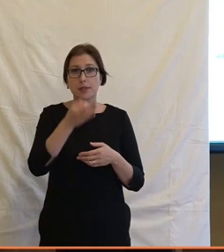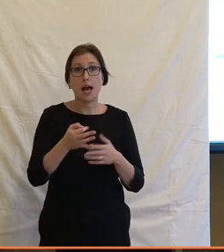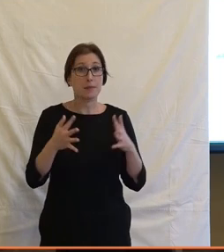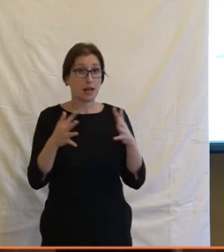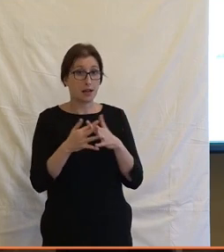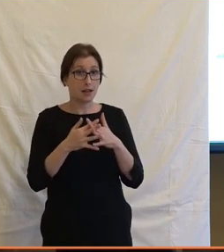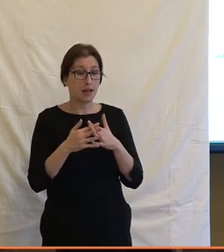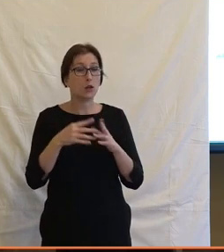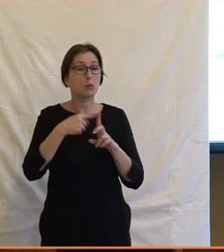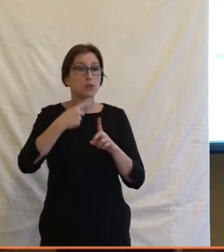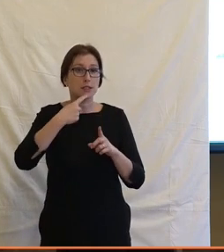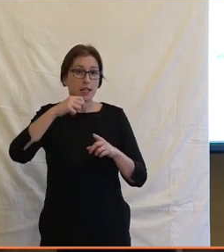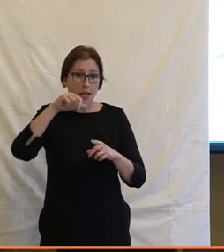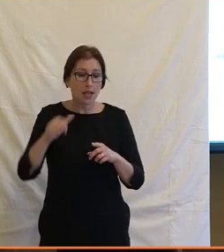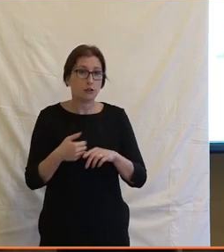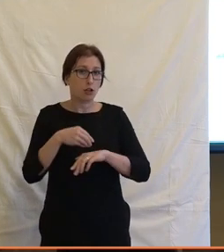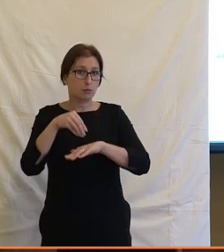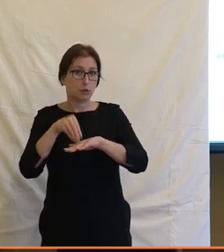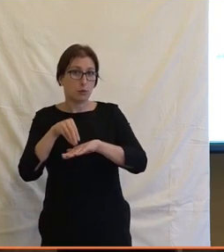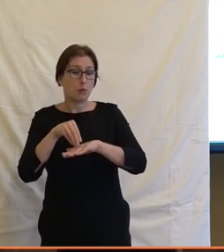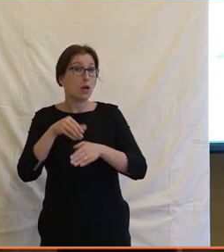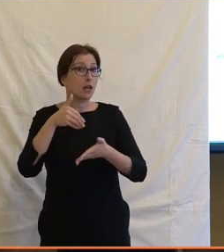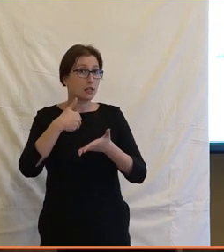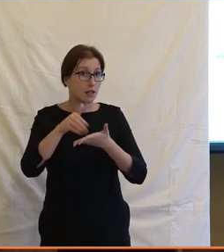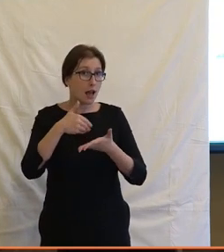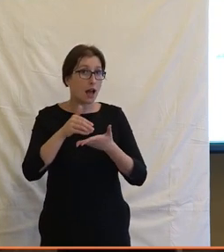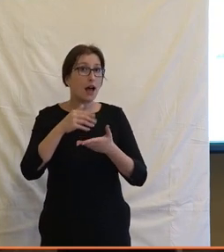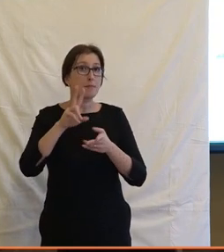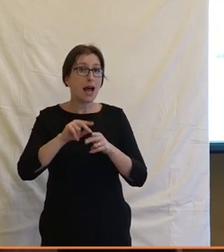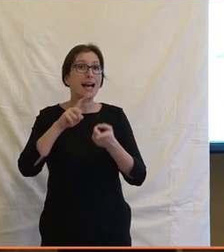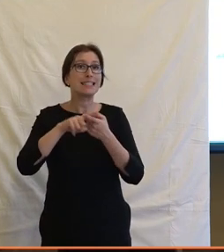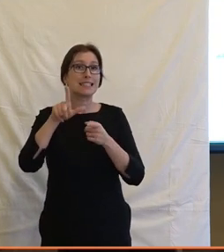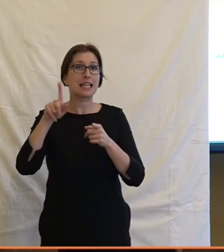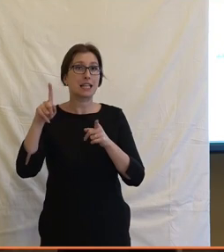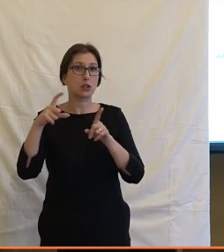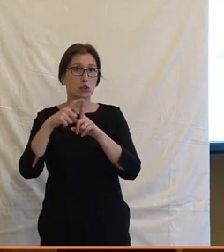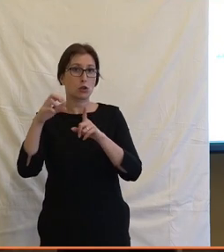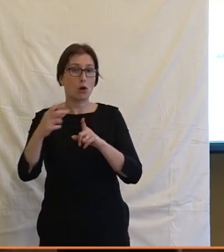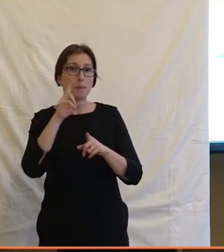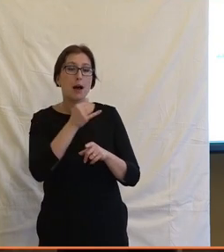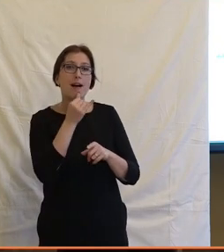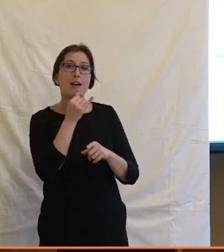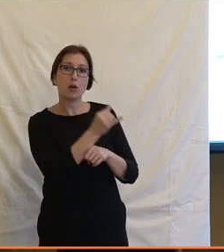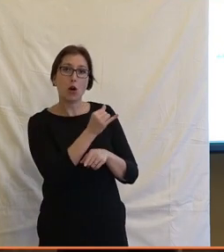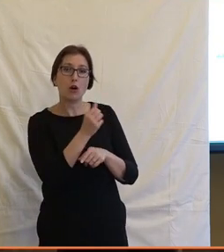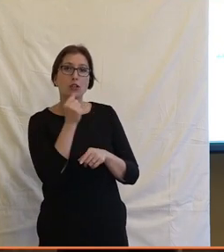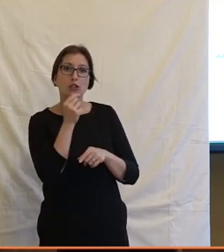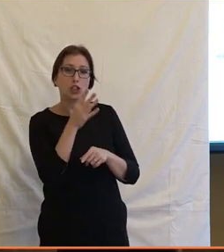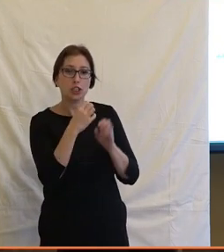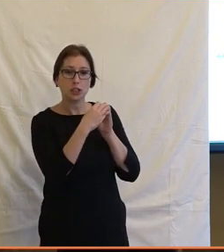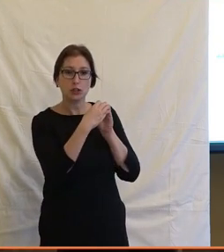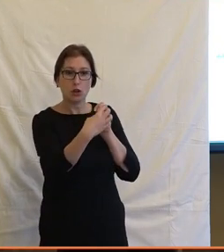ale chtěla bych připomenout, že stále jsme ještě na slajdo, vidíte tam ten kód, je popravdě